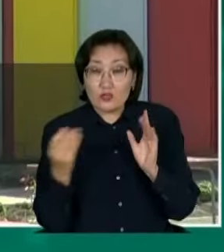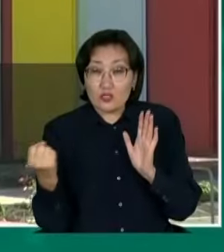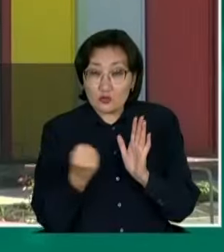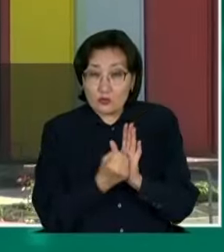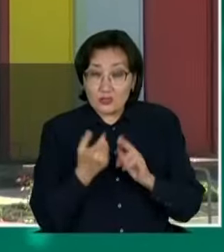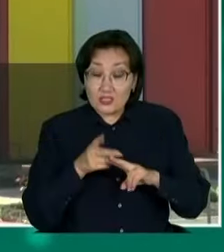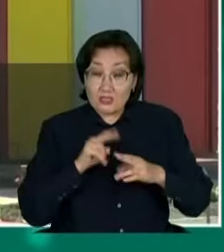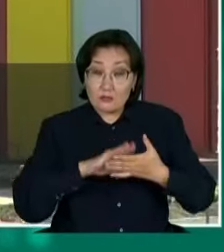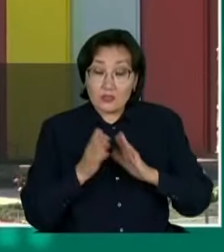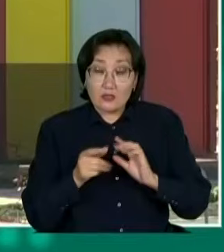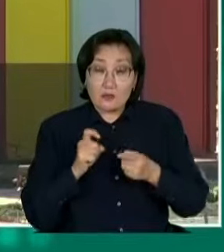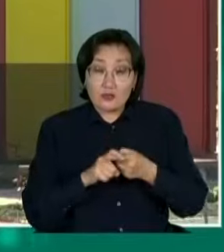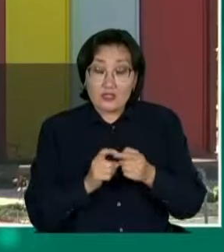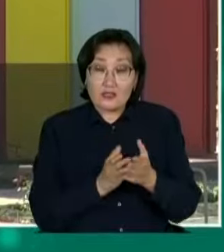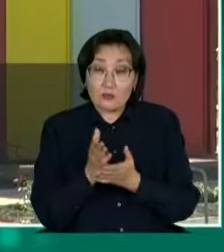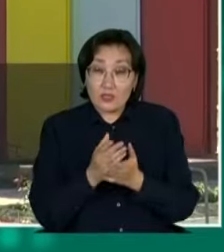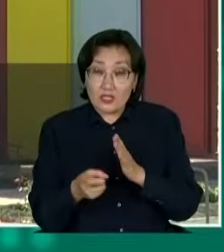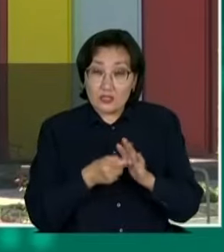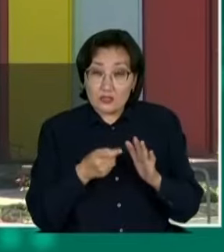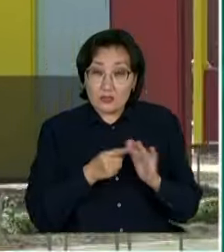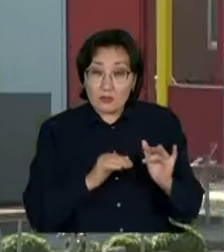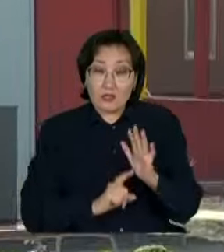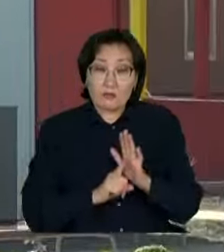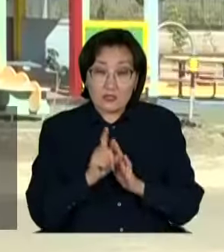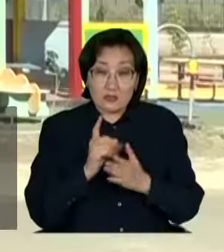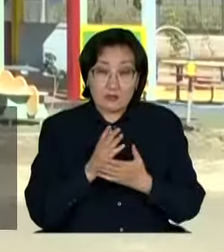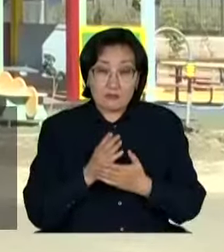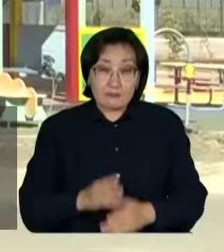аталған жайтқа қатысты қызметтік тексеріс басталды.